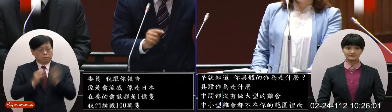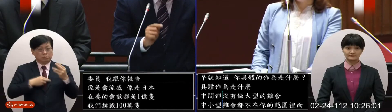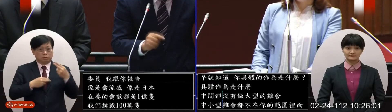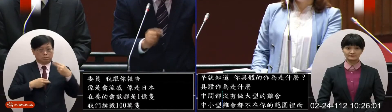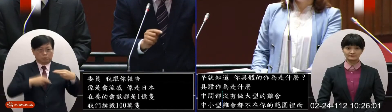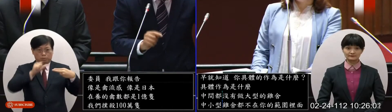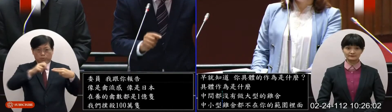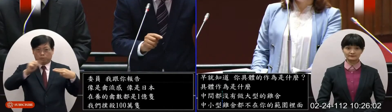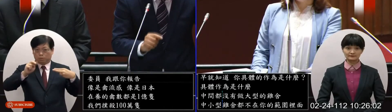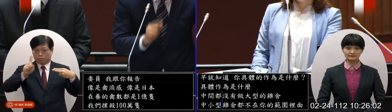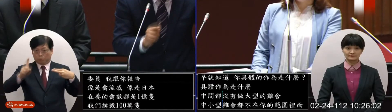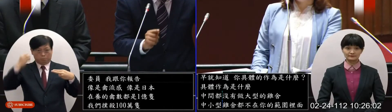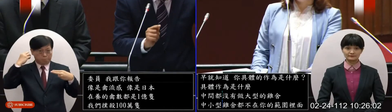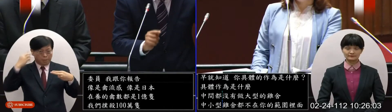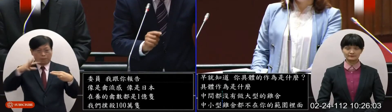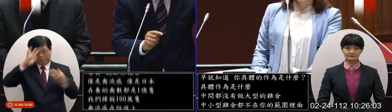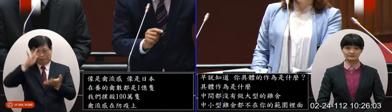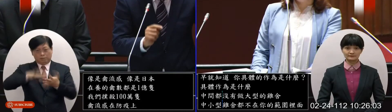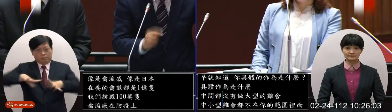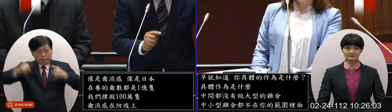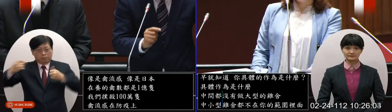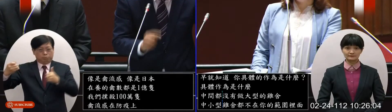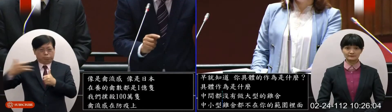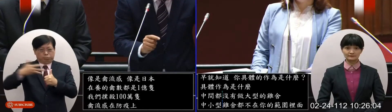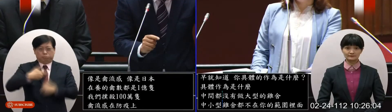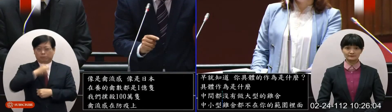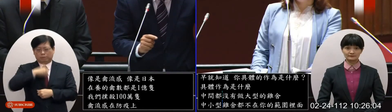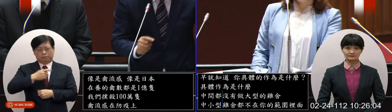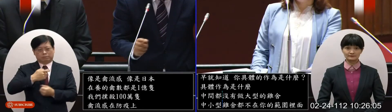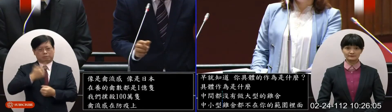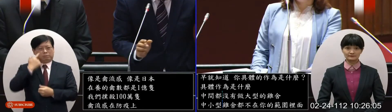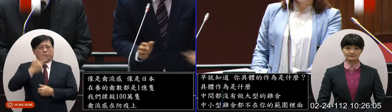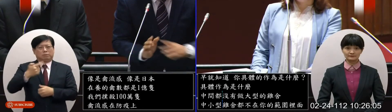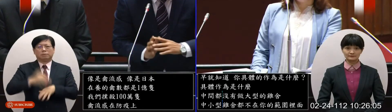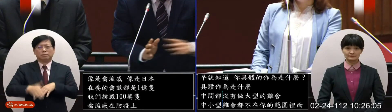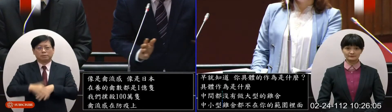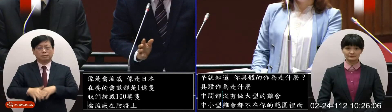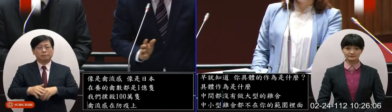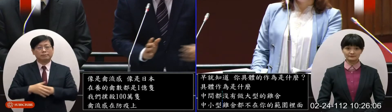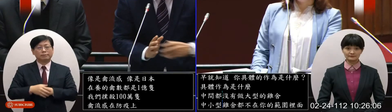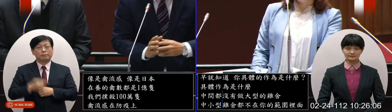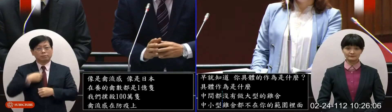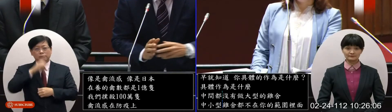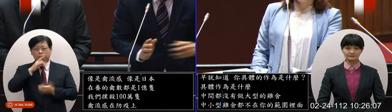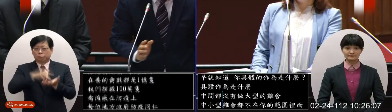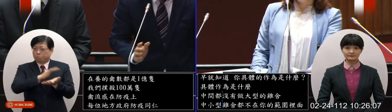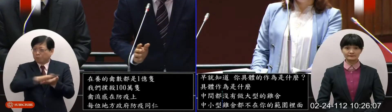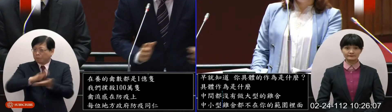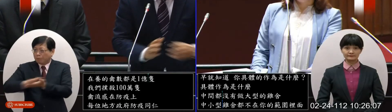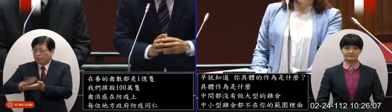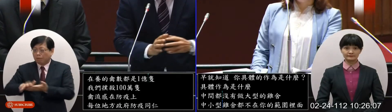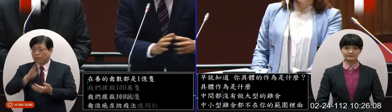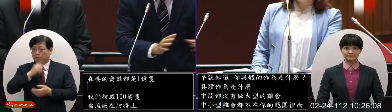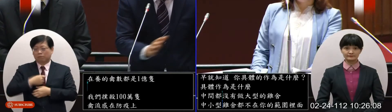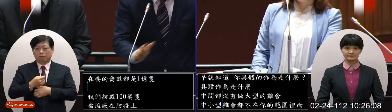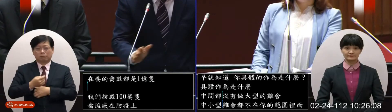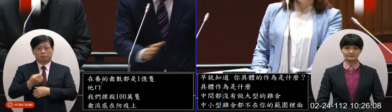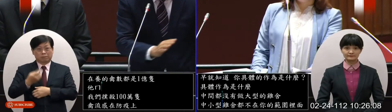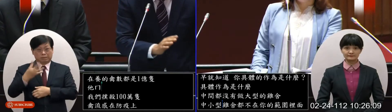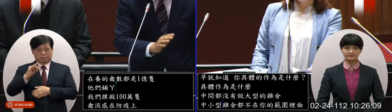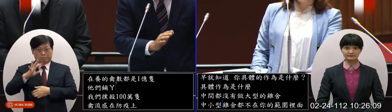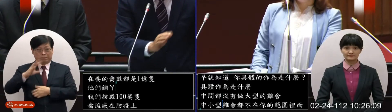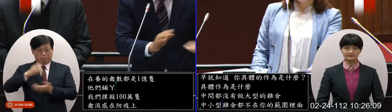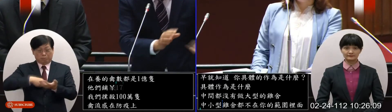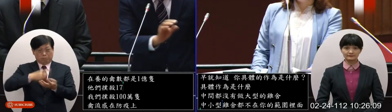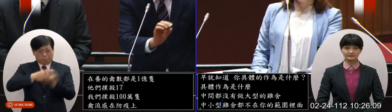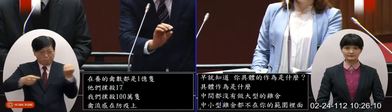H5N1 这个新的病毒第一次到台湾会非常的严峻，所以我们消毒的是几百万的